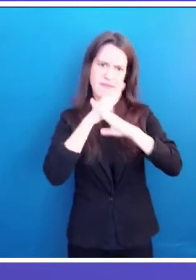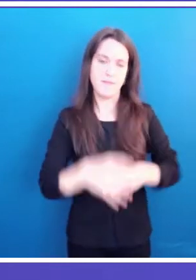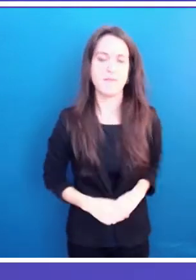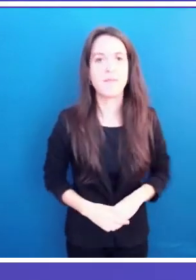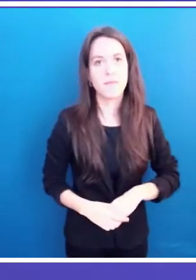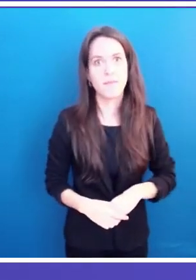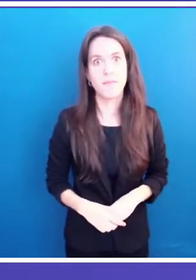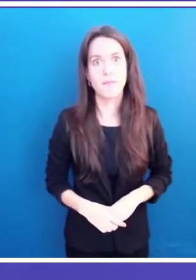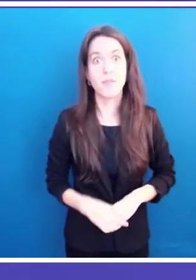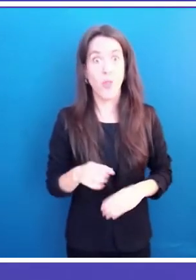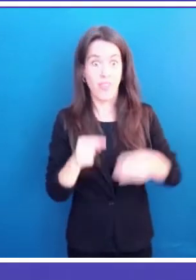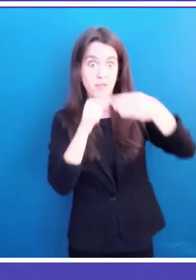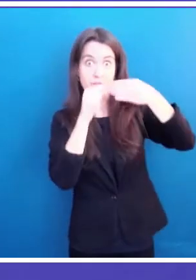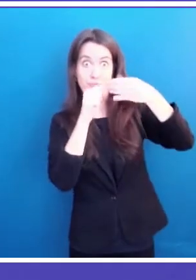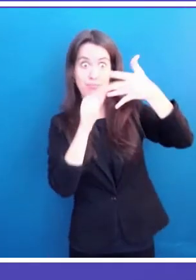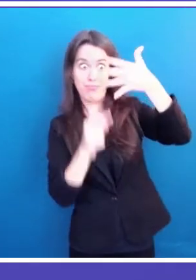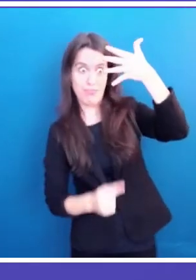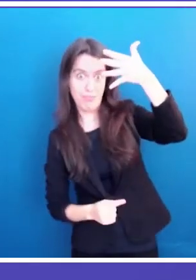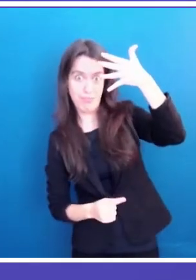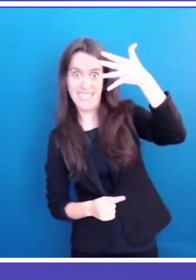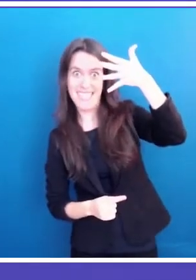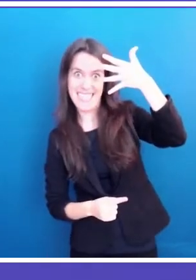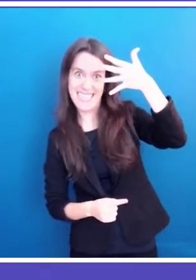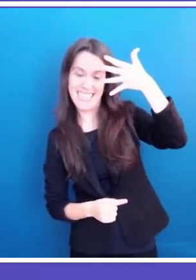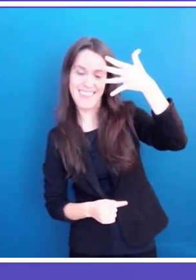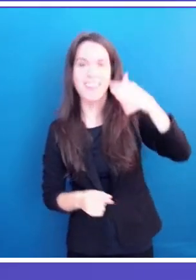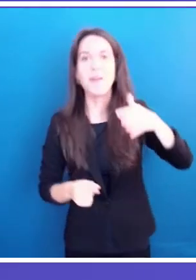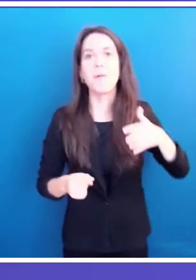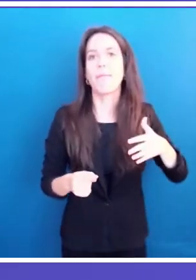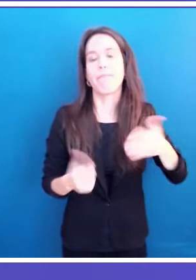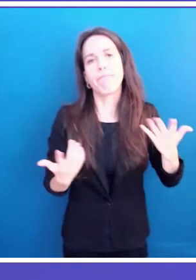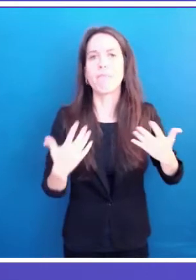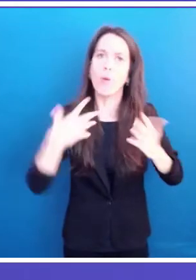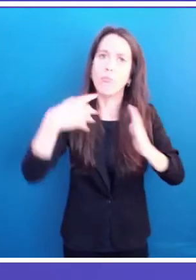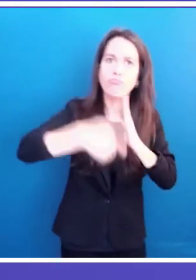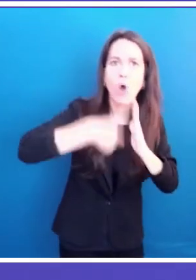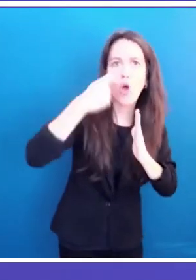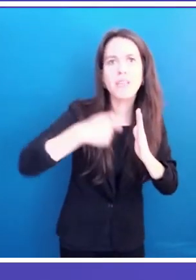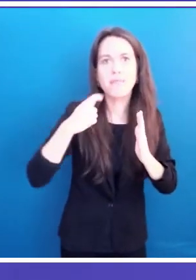العرقي، وذلك من أجل الترويج لثقافة الاحترام.